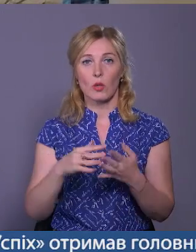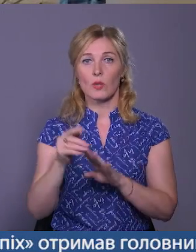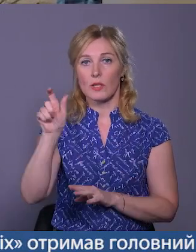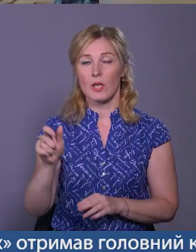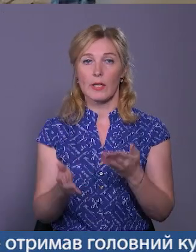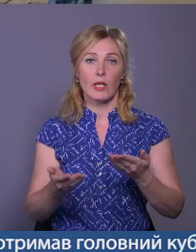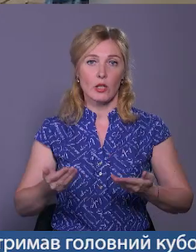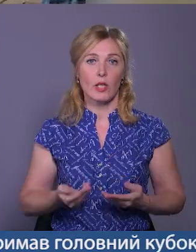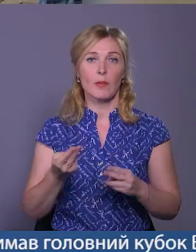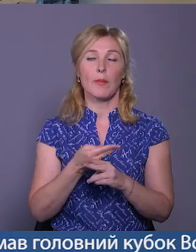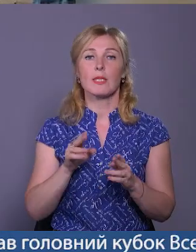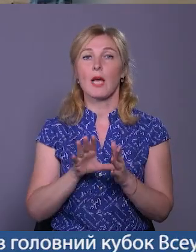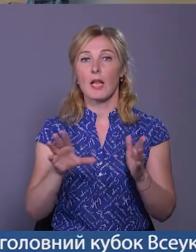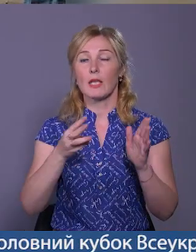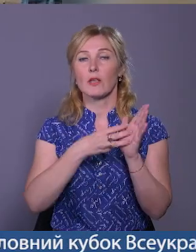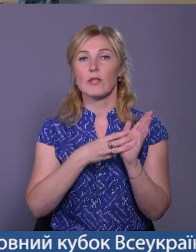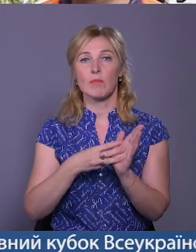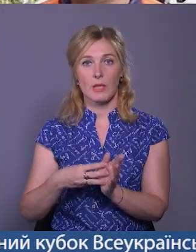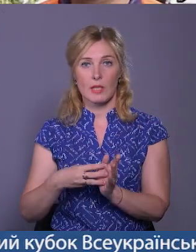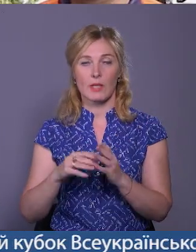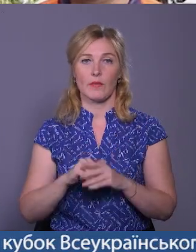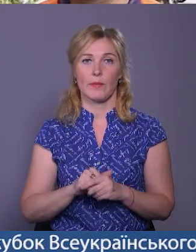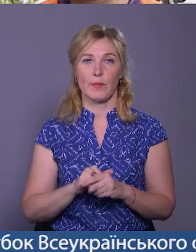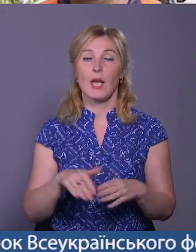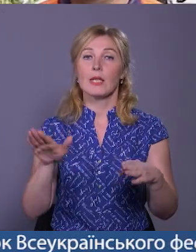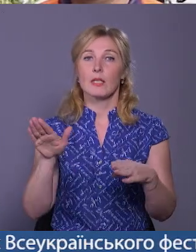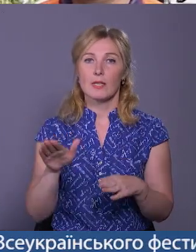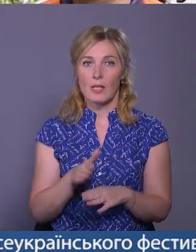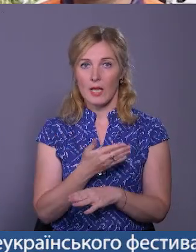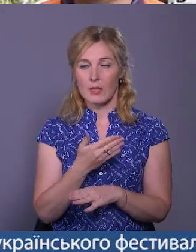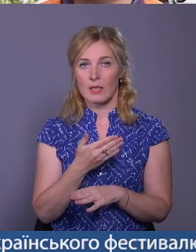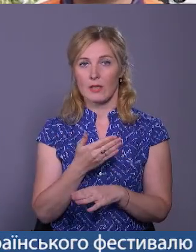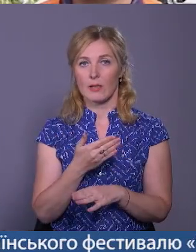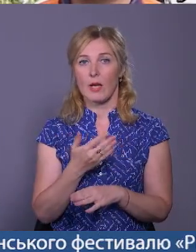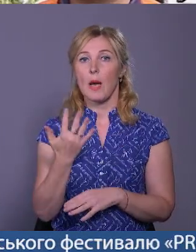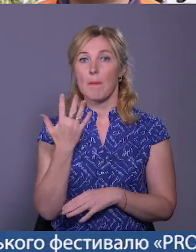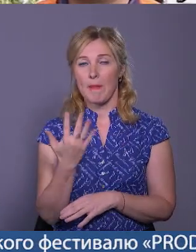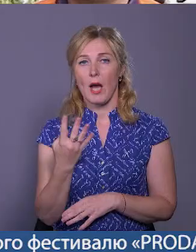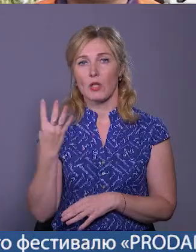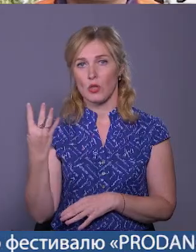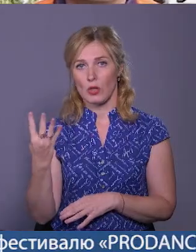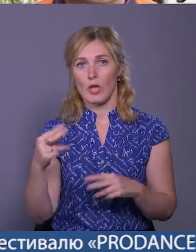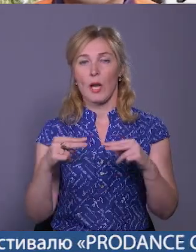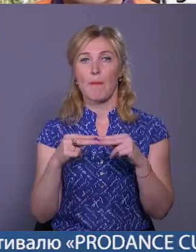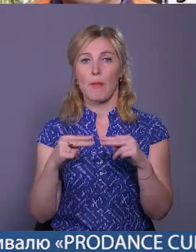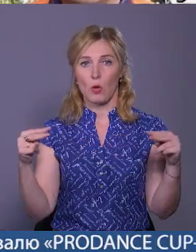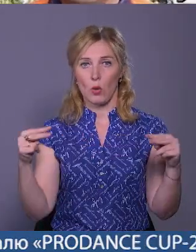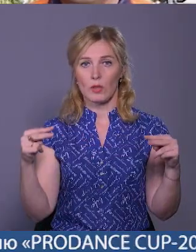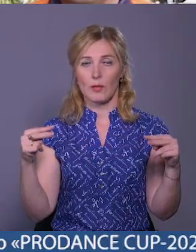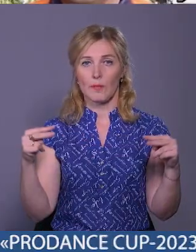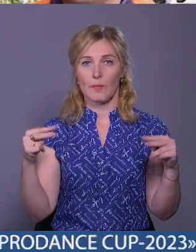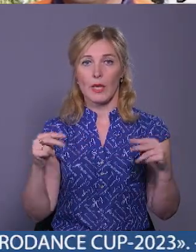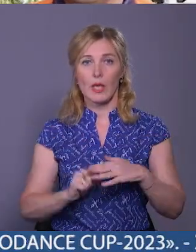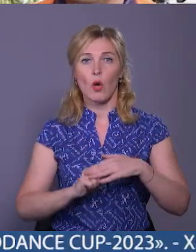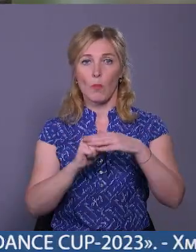жили без електроенергії 8 місяців знесені по 5 по 4 прольота провода і